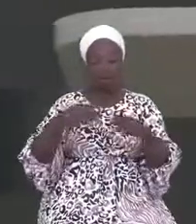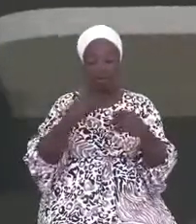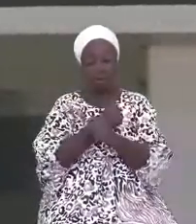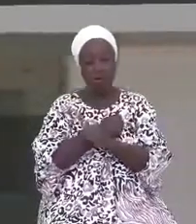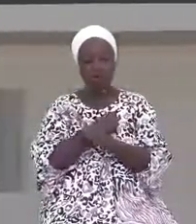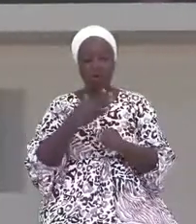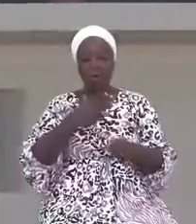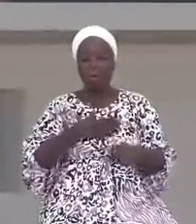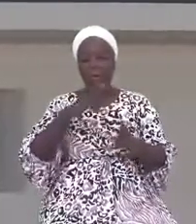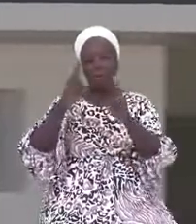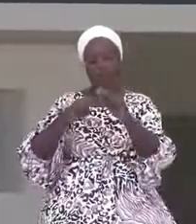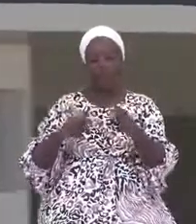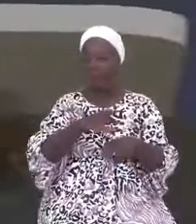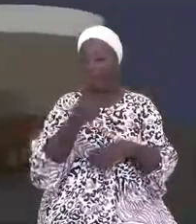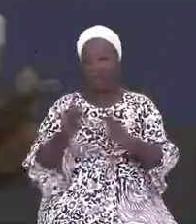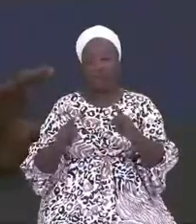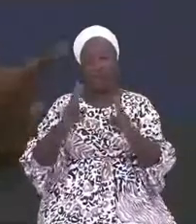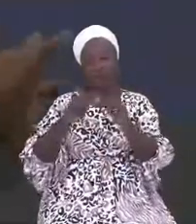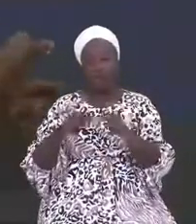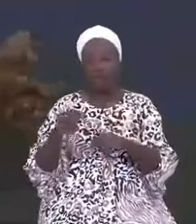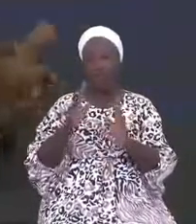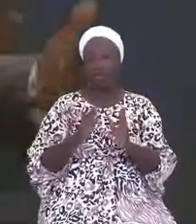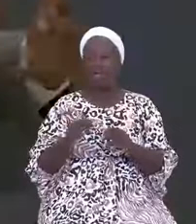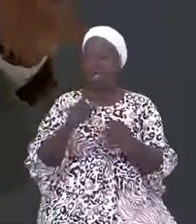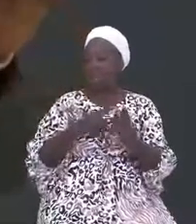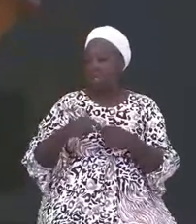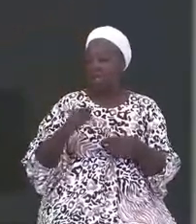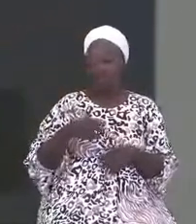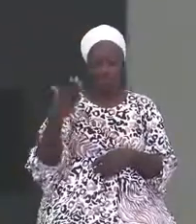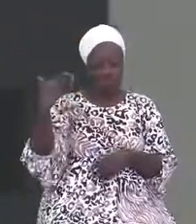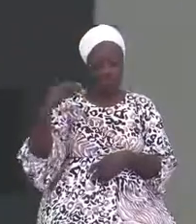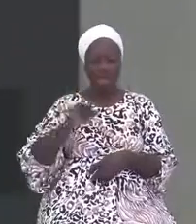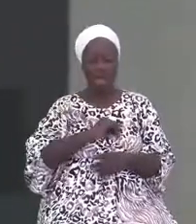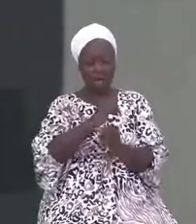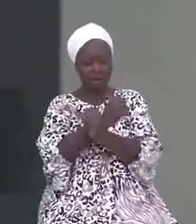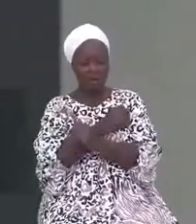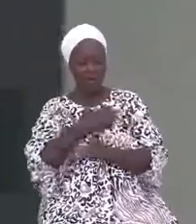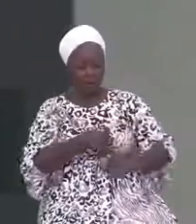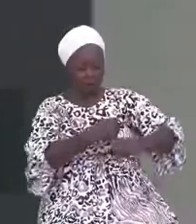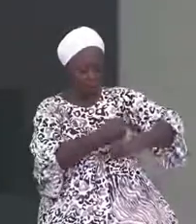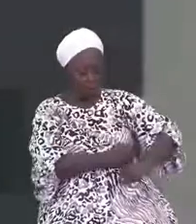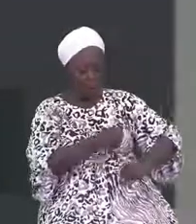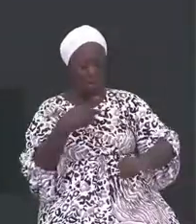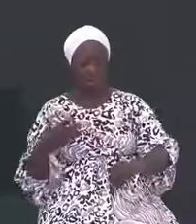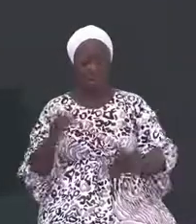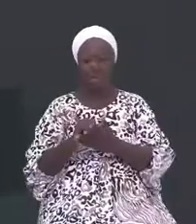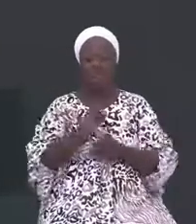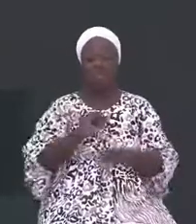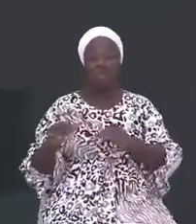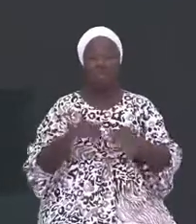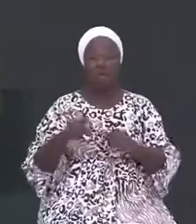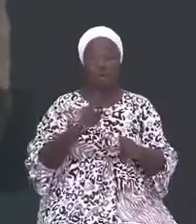les jours où passer sur les jours je protège les choses que je fais maintenant ce que les autres